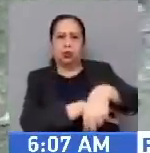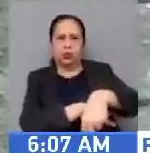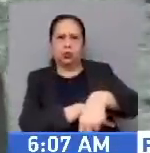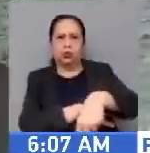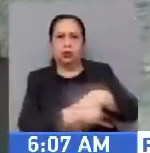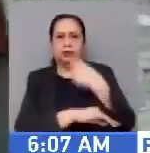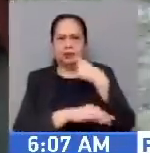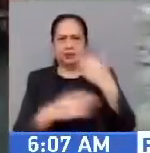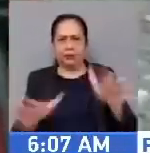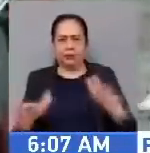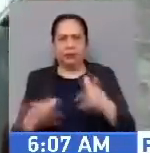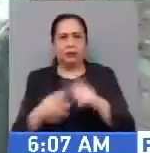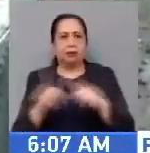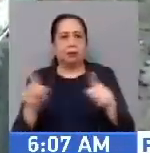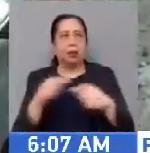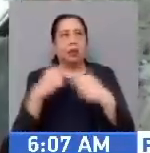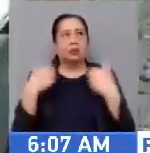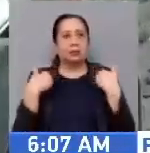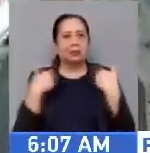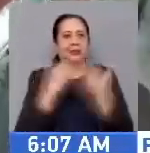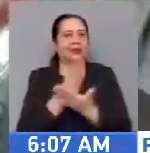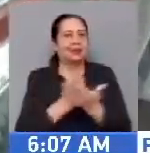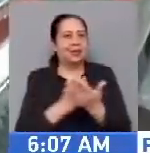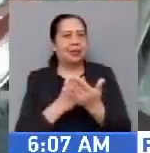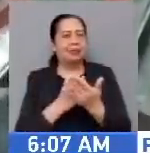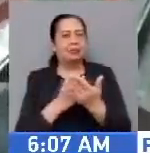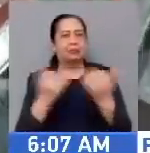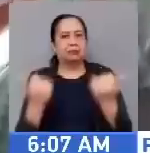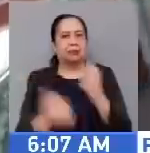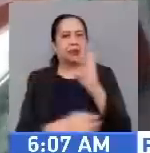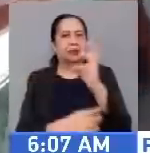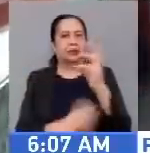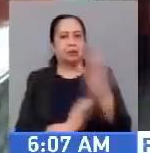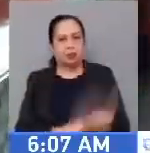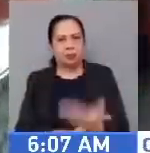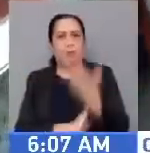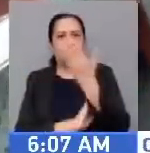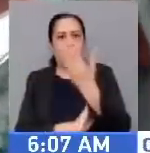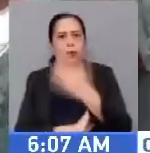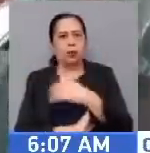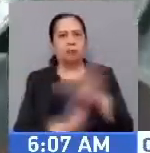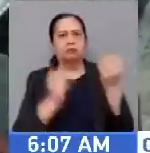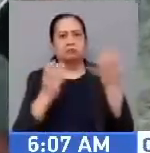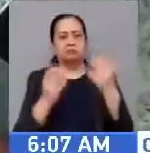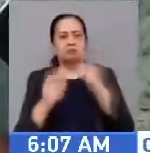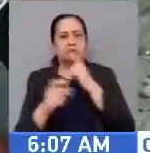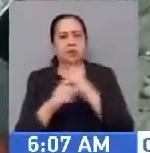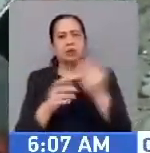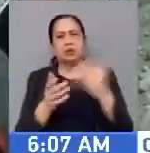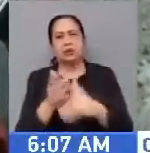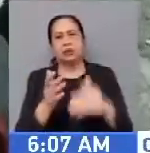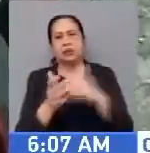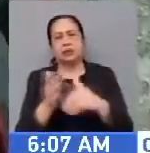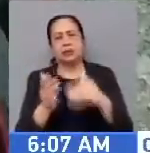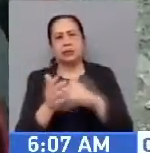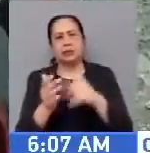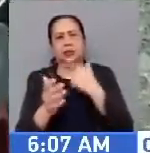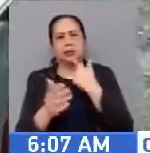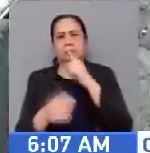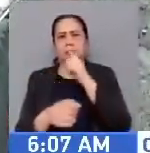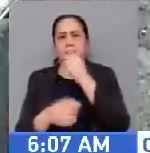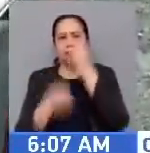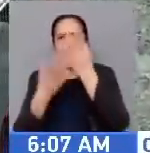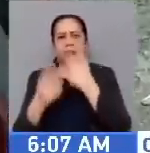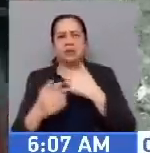pero meron namang magtataas ngayon pong alas 6 ng umaga. At marami na nga po, paulit-ulit na nating nire-report yung mga umaaray na